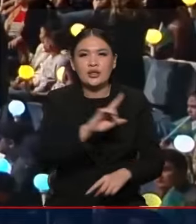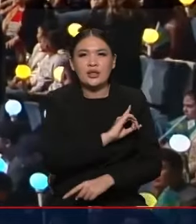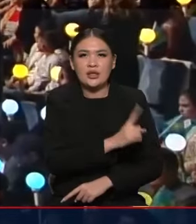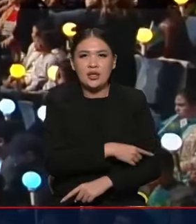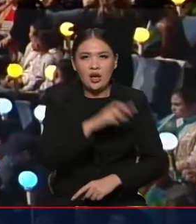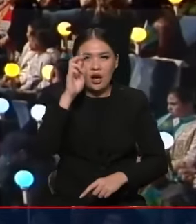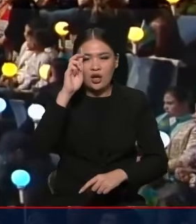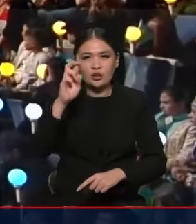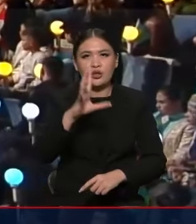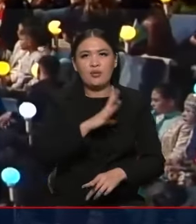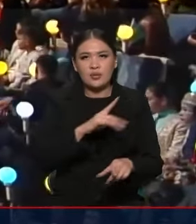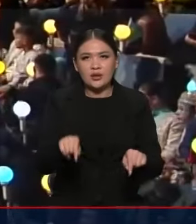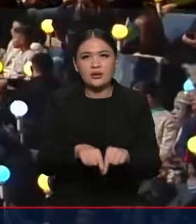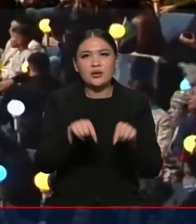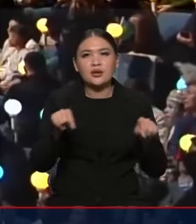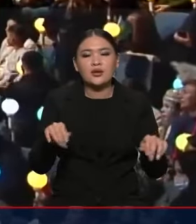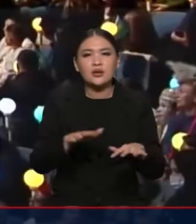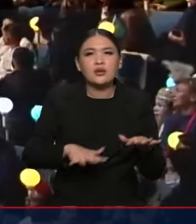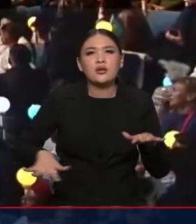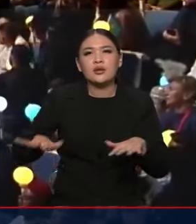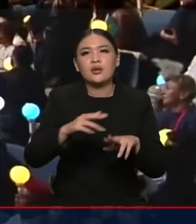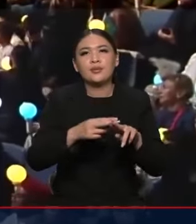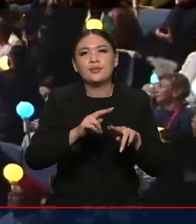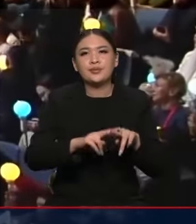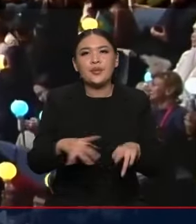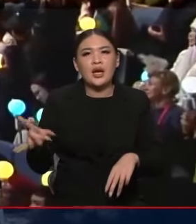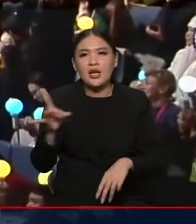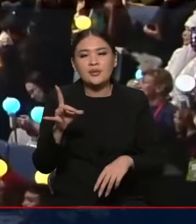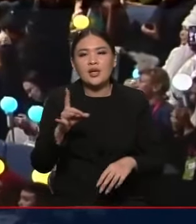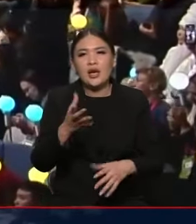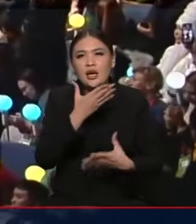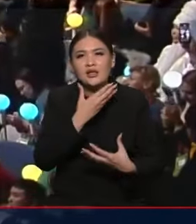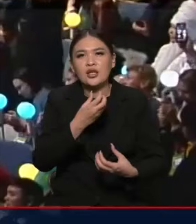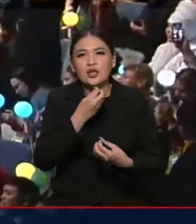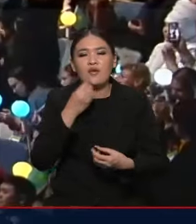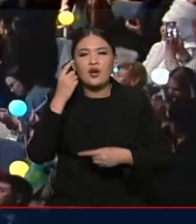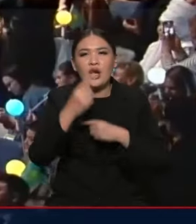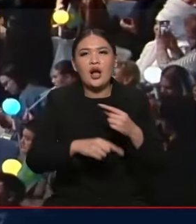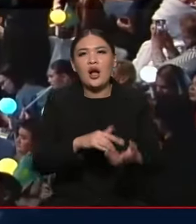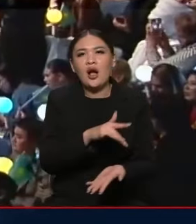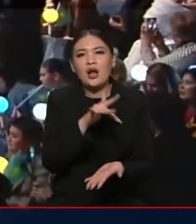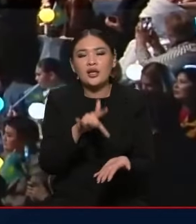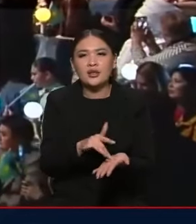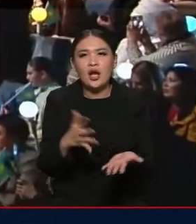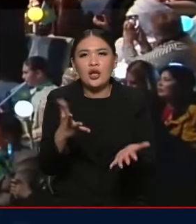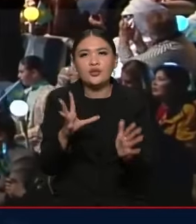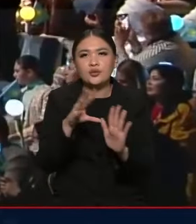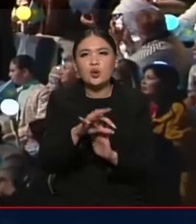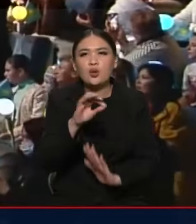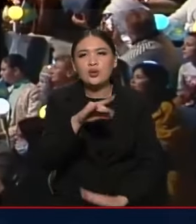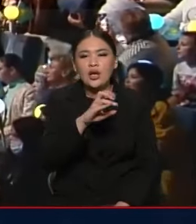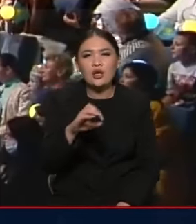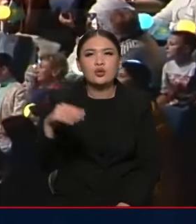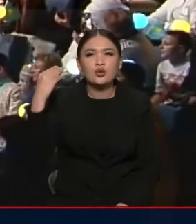государства и возвели в Великой Степи величественные своими размерами и красотой средневековые города, в числе которых Отрар,